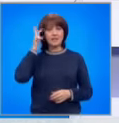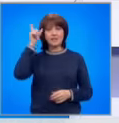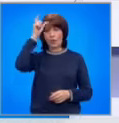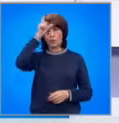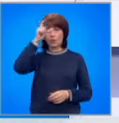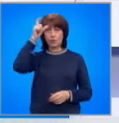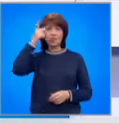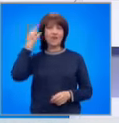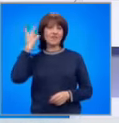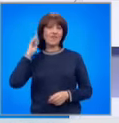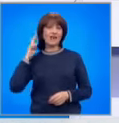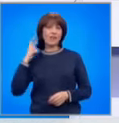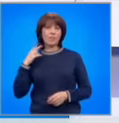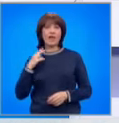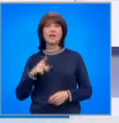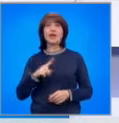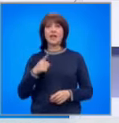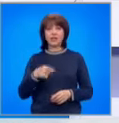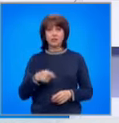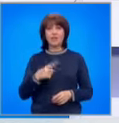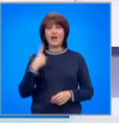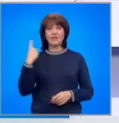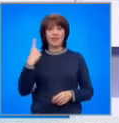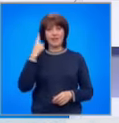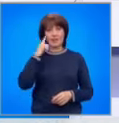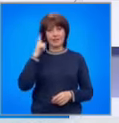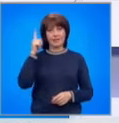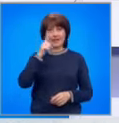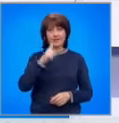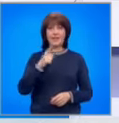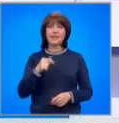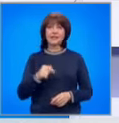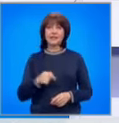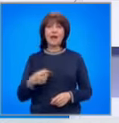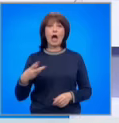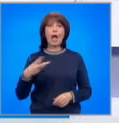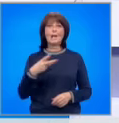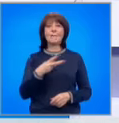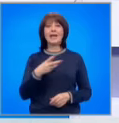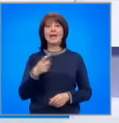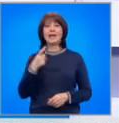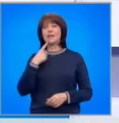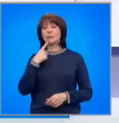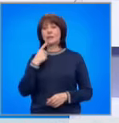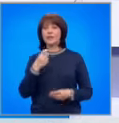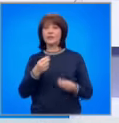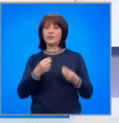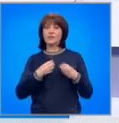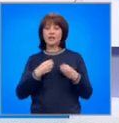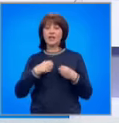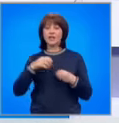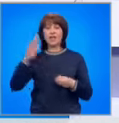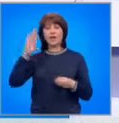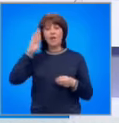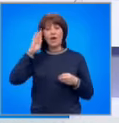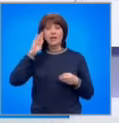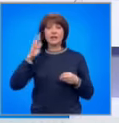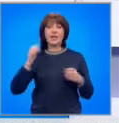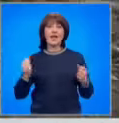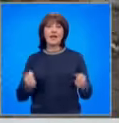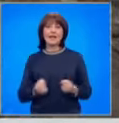Турция и Великобритания и всичко това в един ден. Още подробности за военните действия и за дипломацията от Емилия